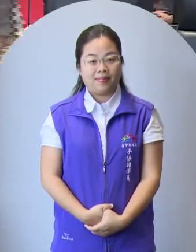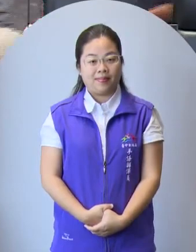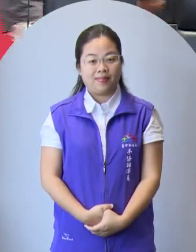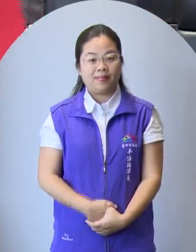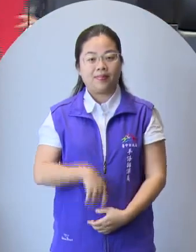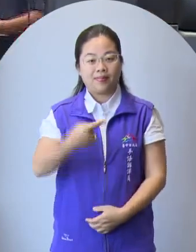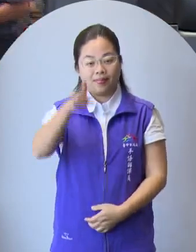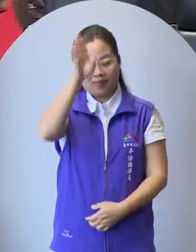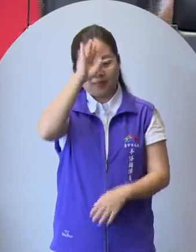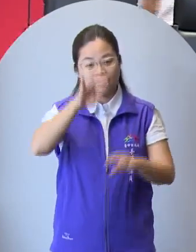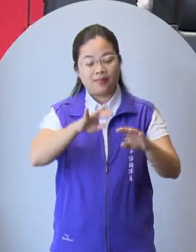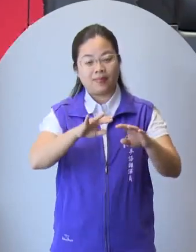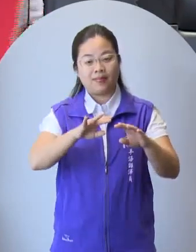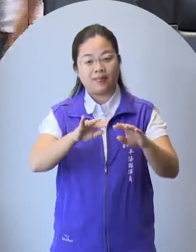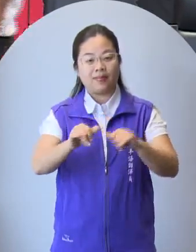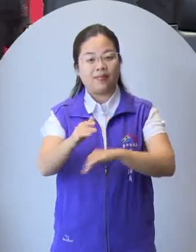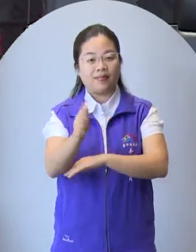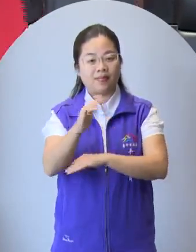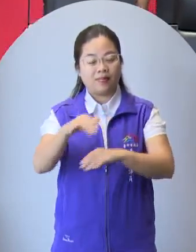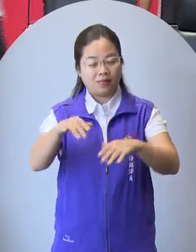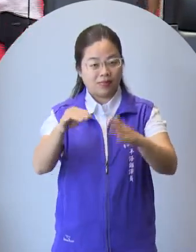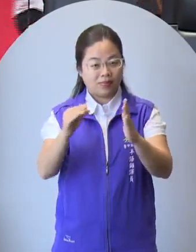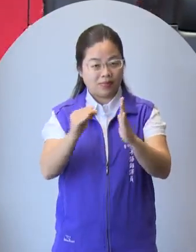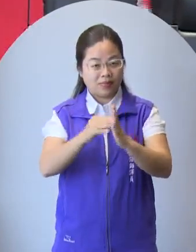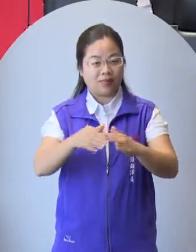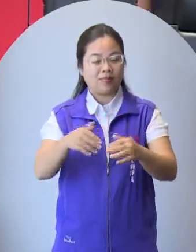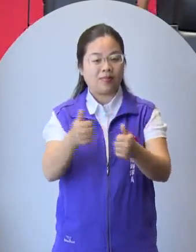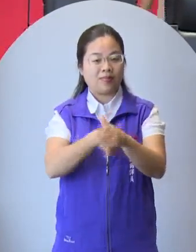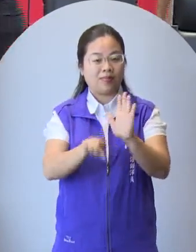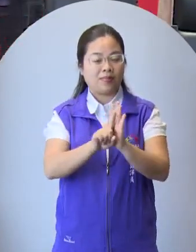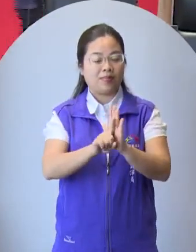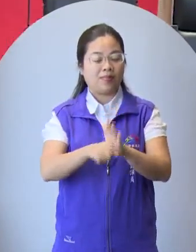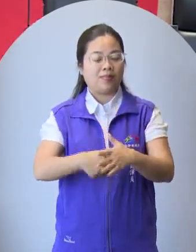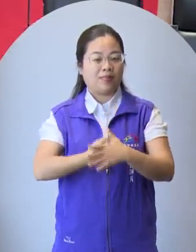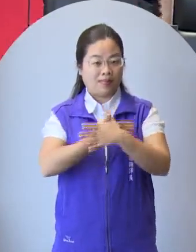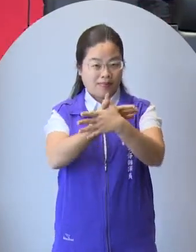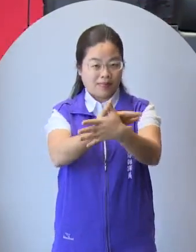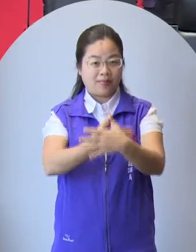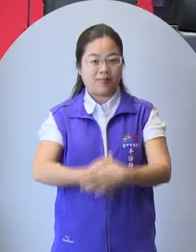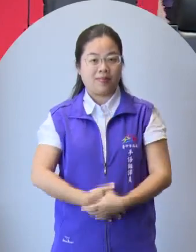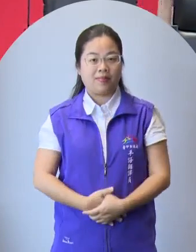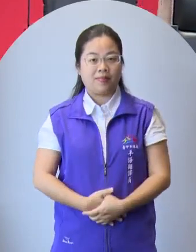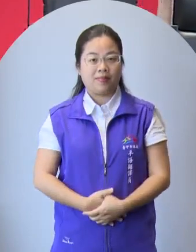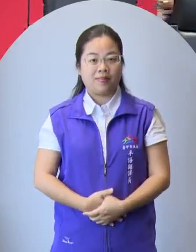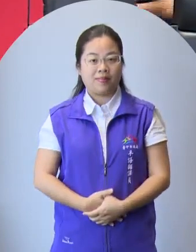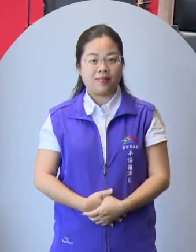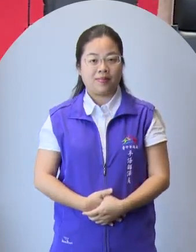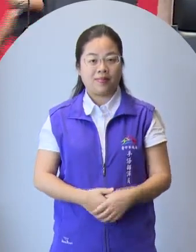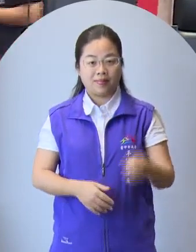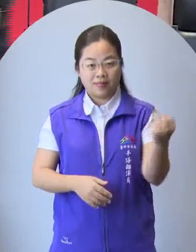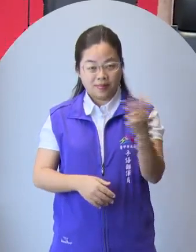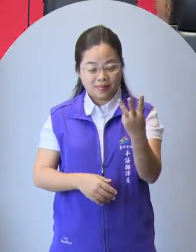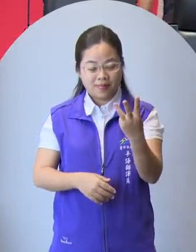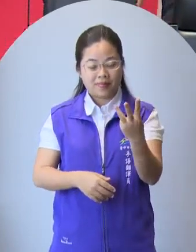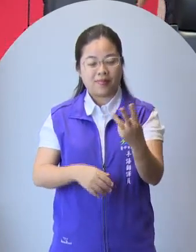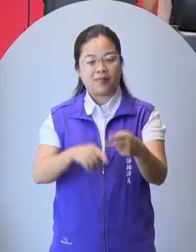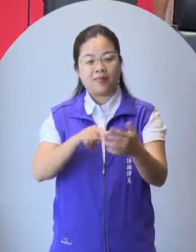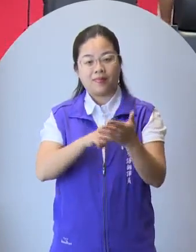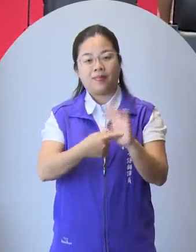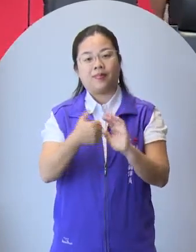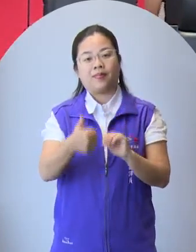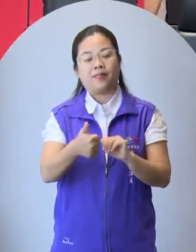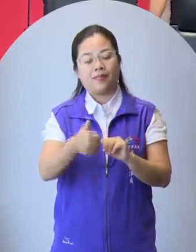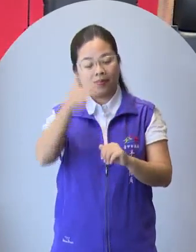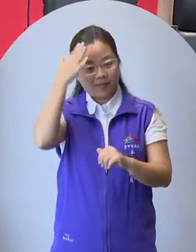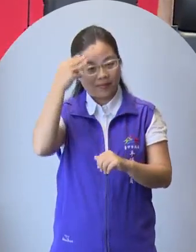接着，请地震局吴局长率同仁上台献奖。地震局3项获奖工程分别是乌日